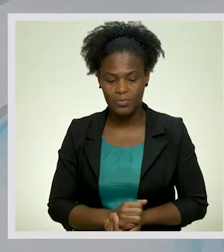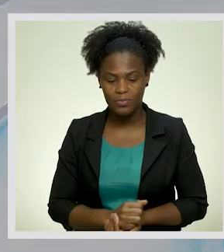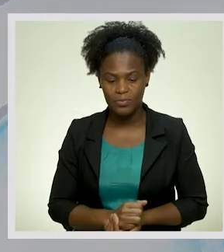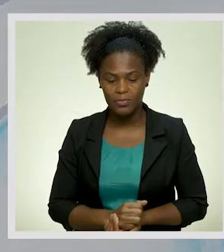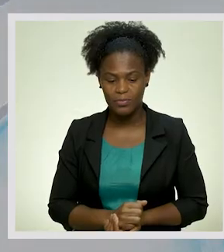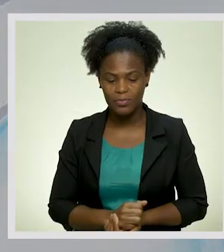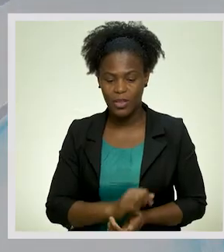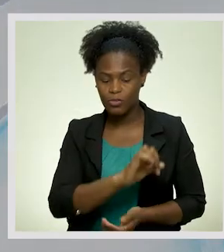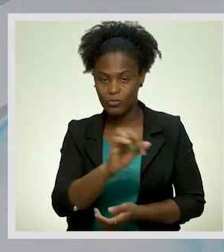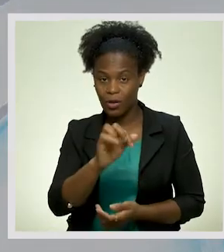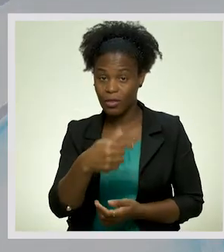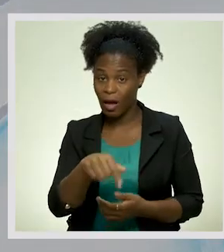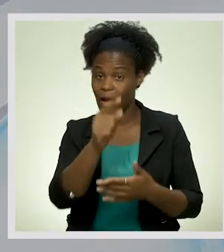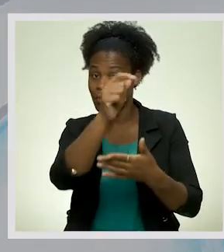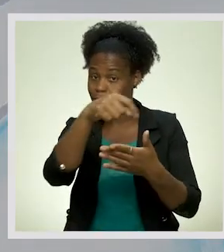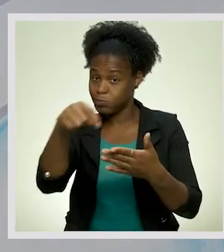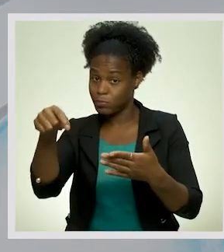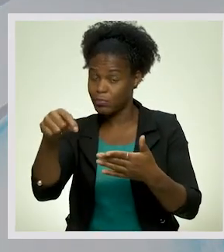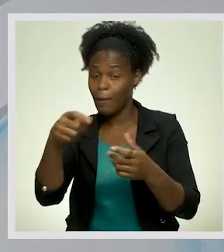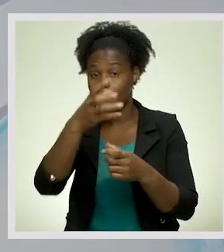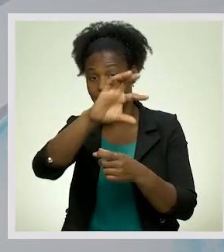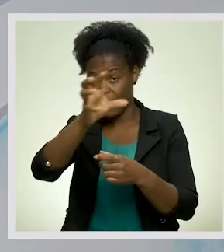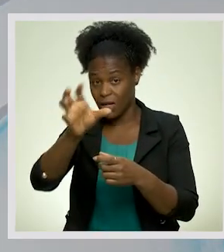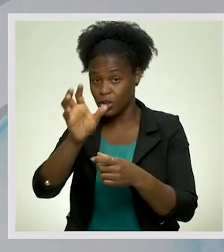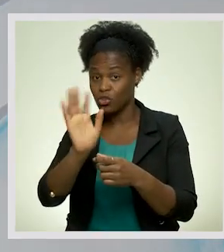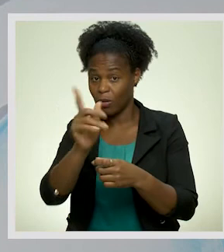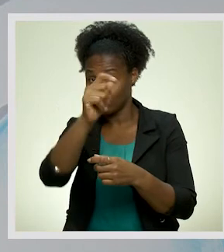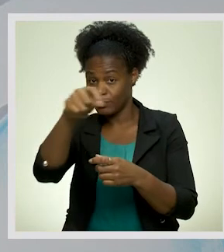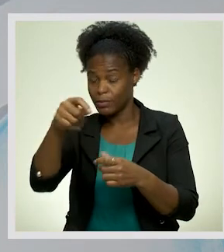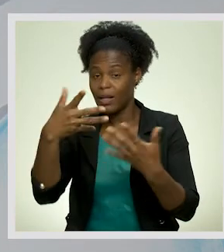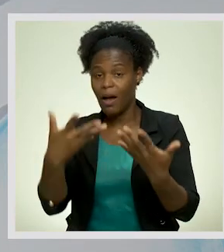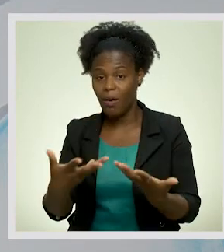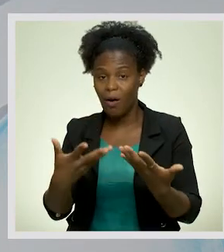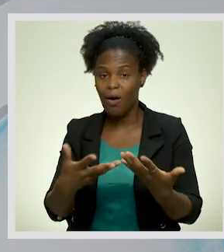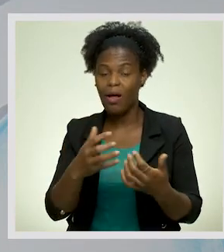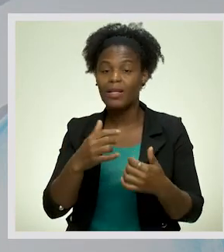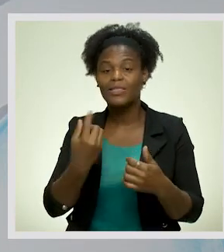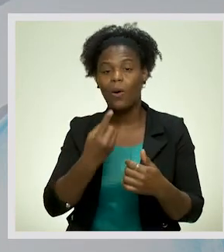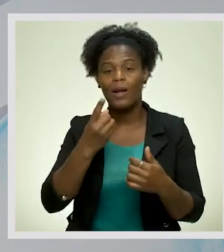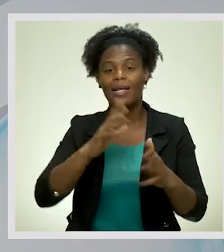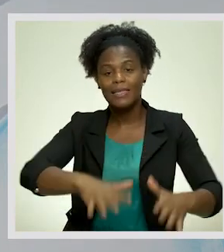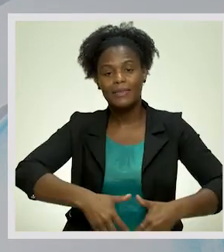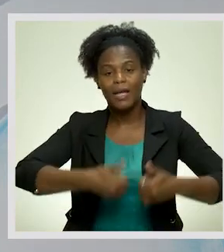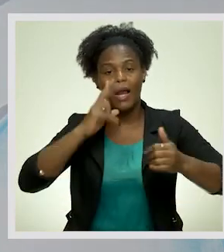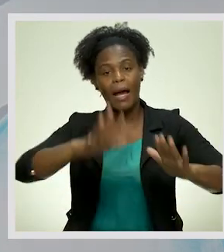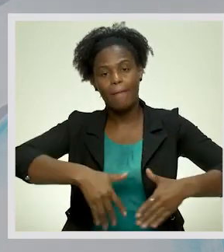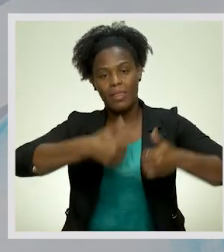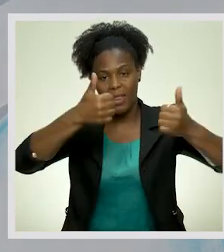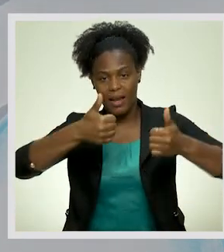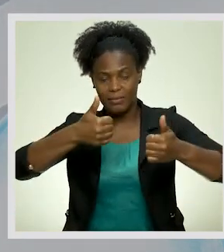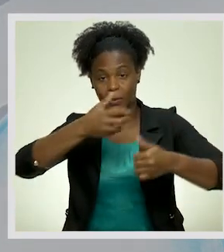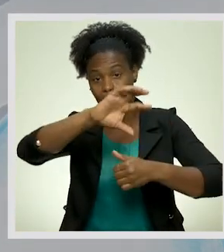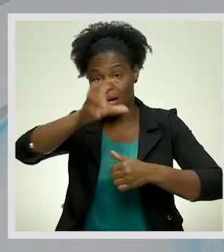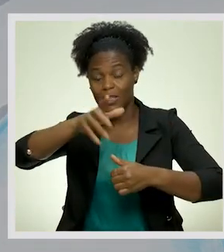avez complété avec les pays et maintenant ce sont les capitales des pays que